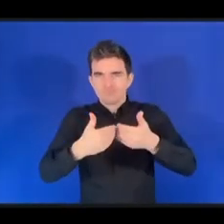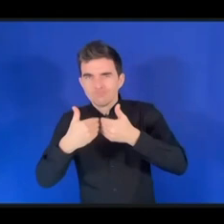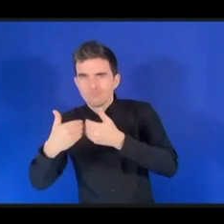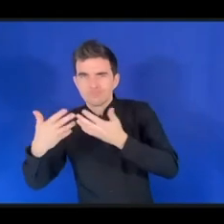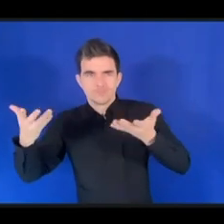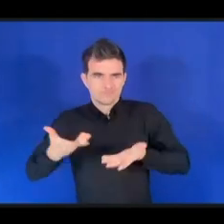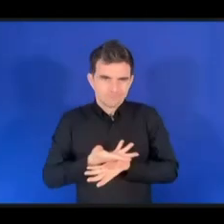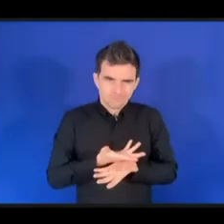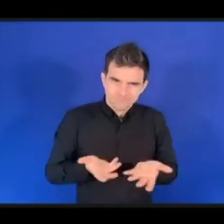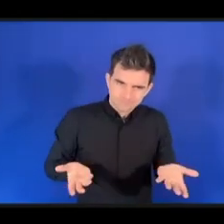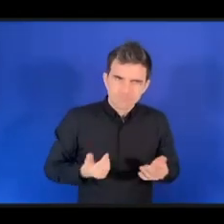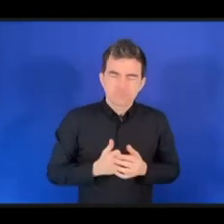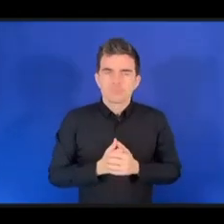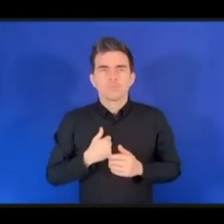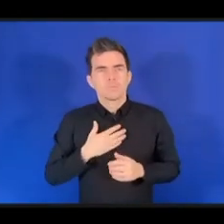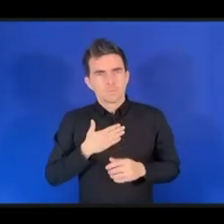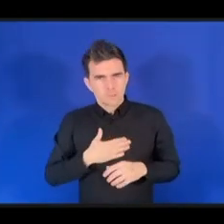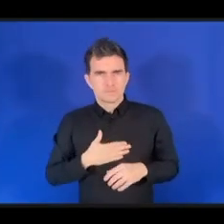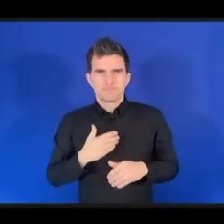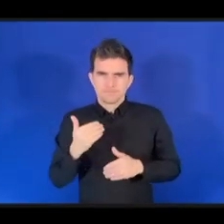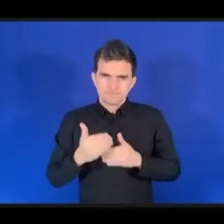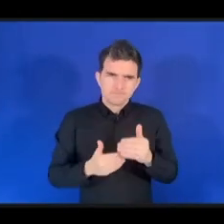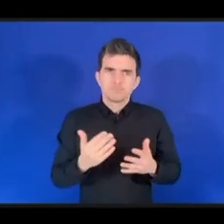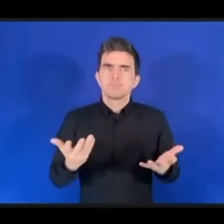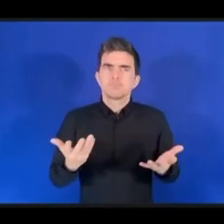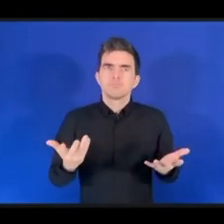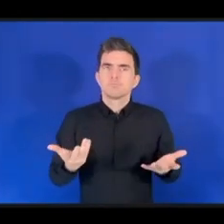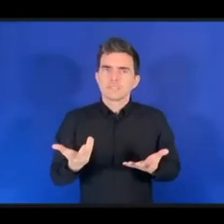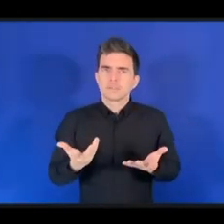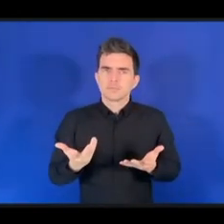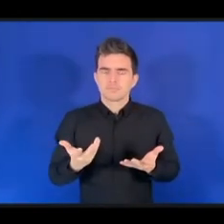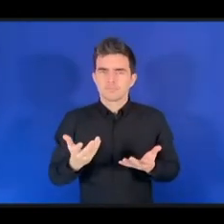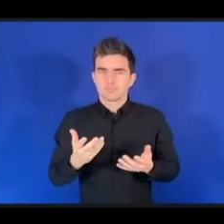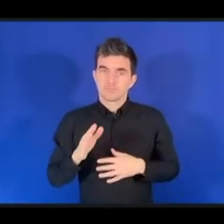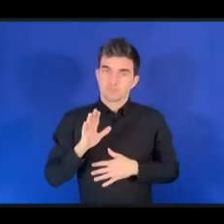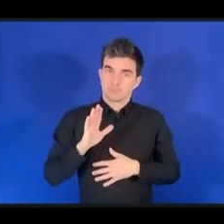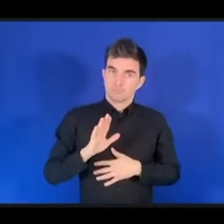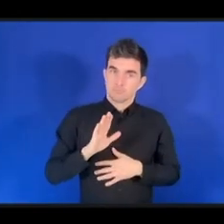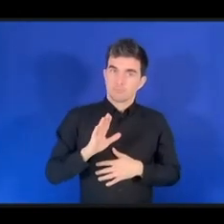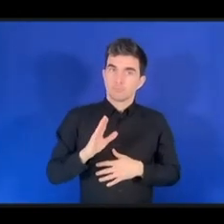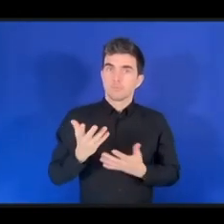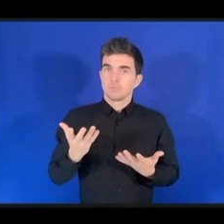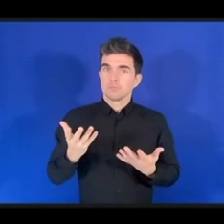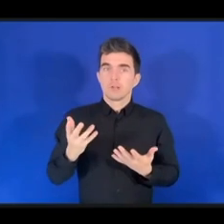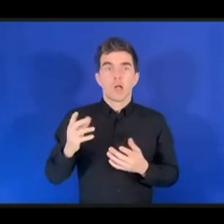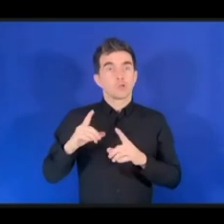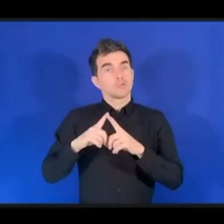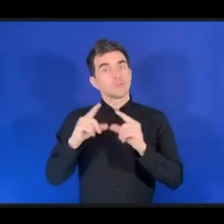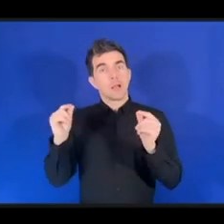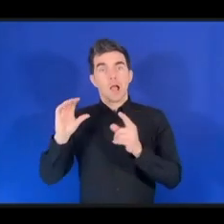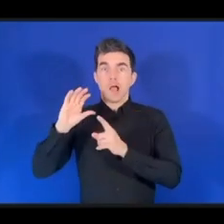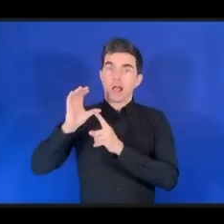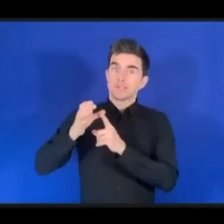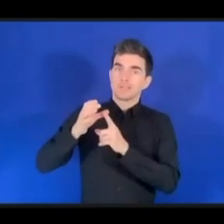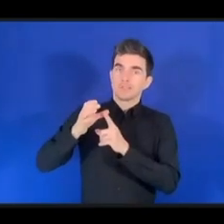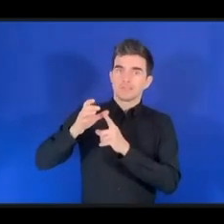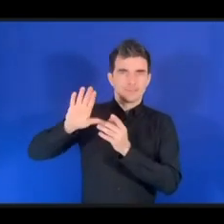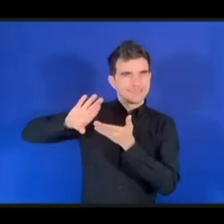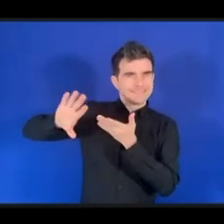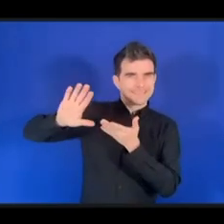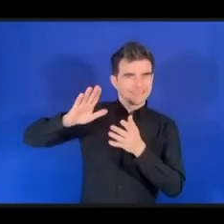الى نشر المعلومات في ما يتعلق بال